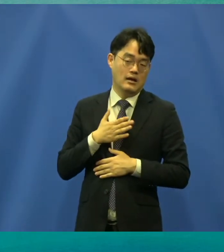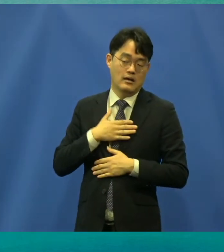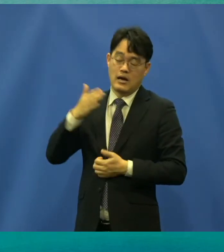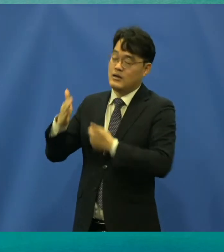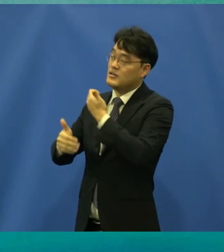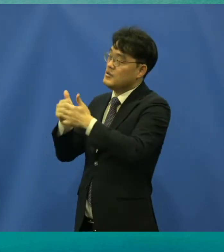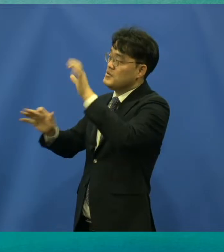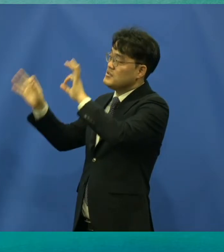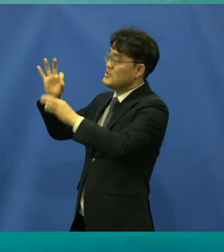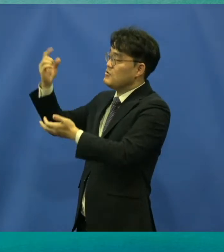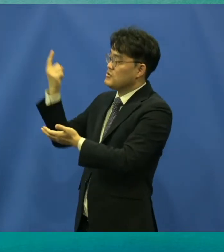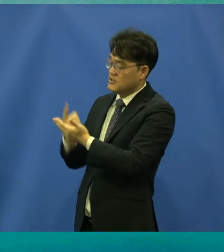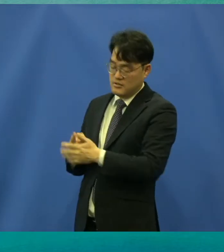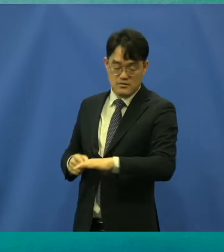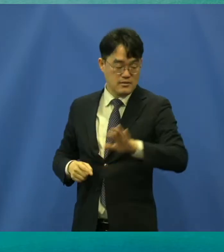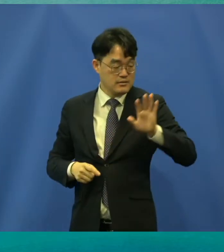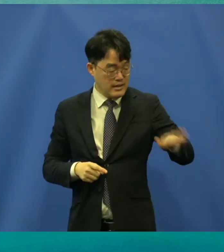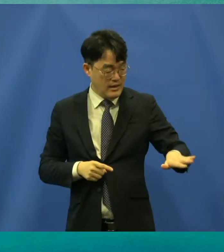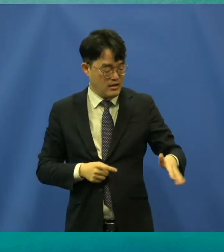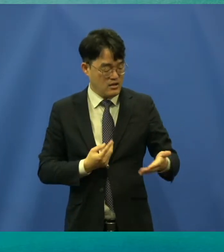다시 가라 니너야로.